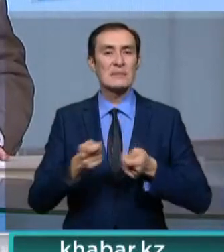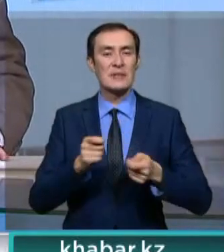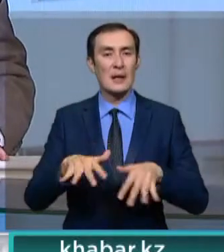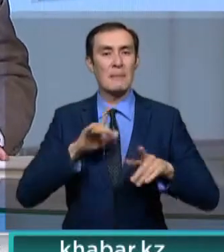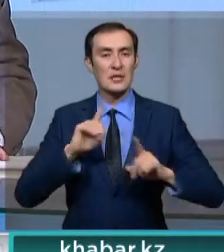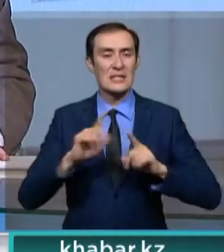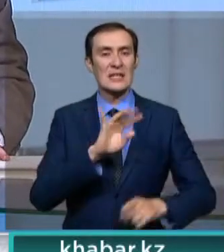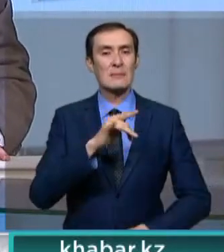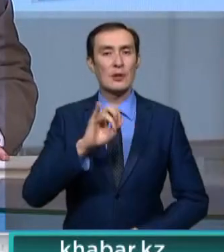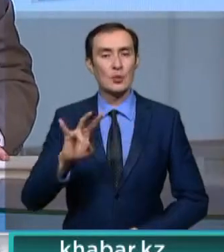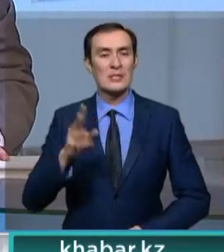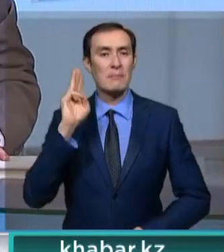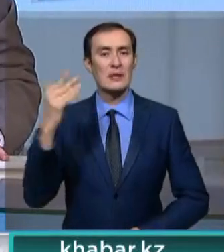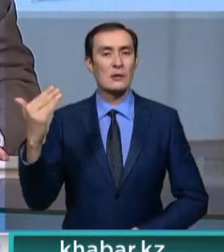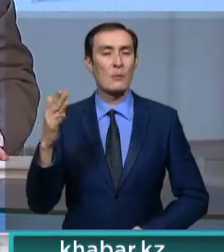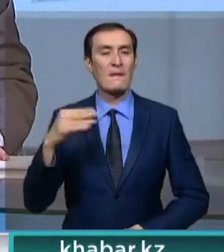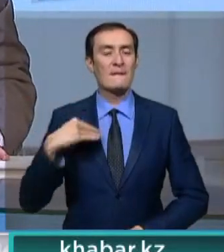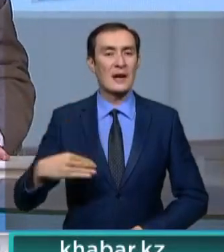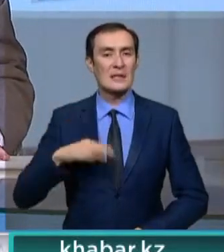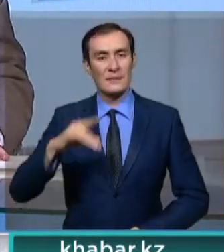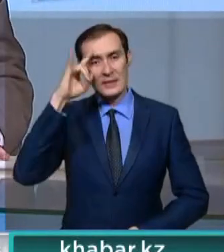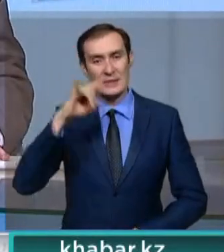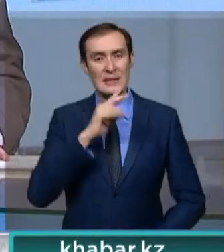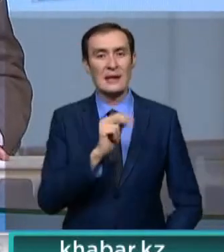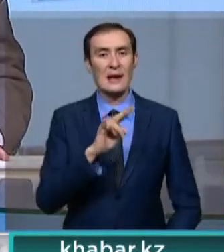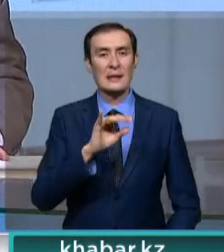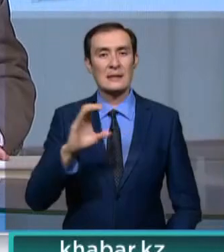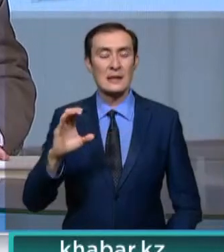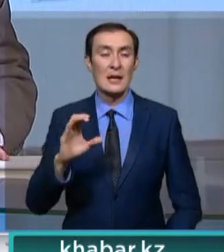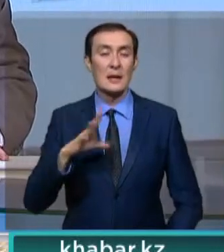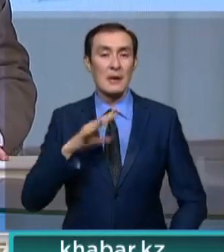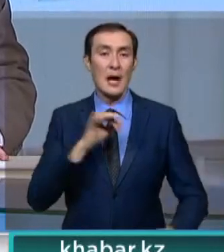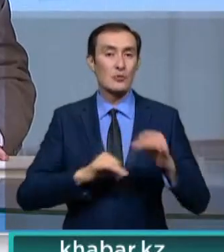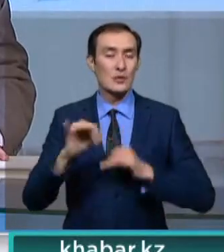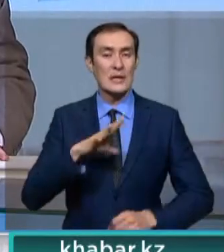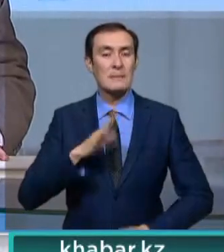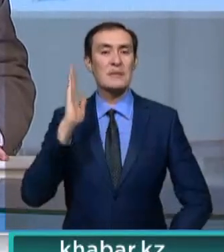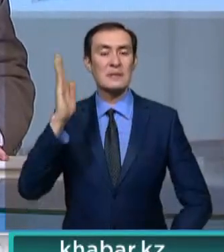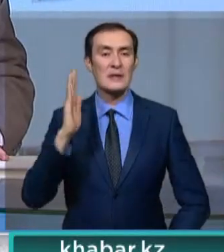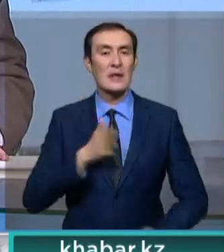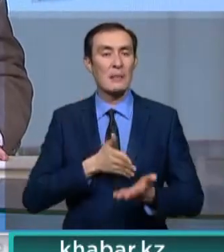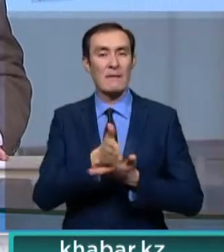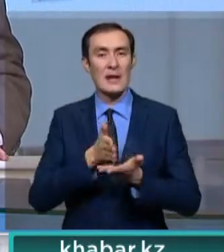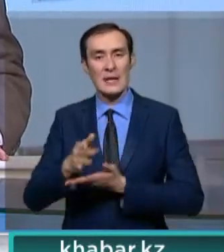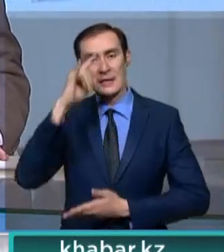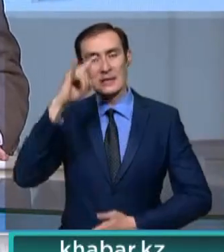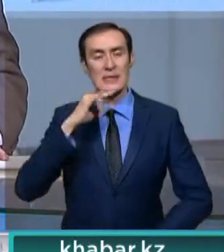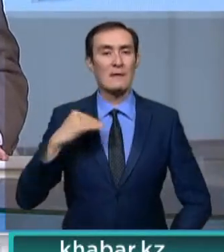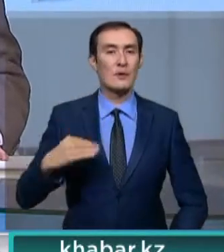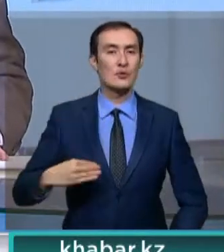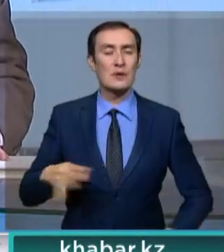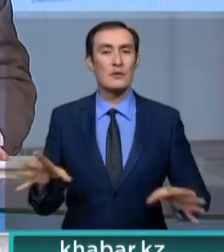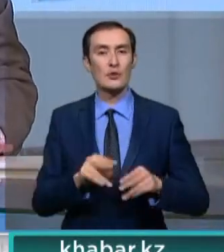Мажилиса Нурлана Нигматуллина с послом Франции в Казахстане Дидье Канесом. Собеседники также обсудили перспективные направления